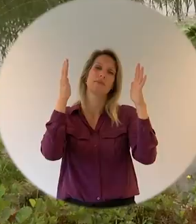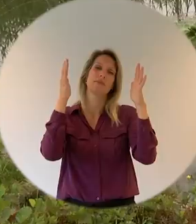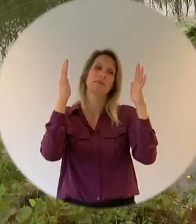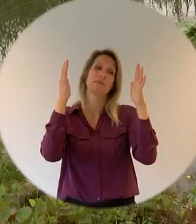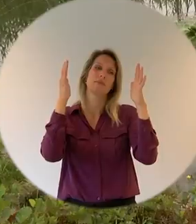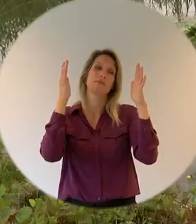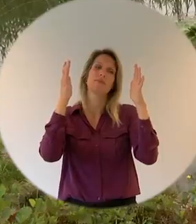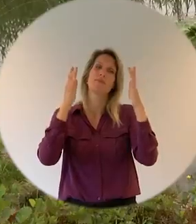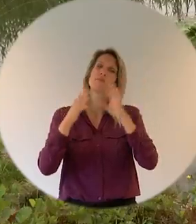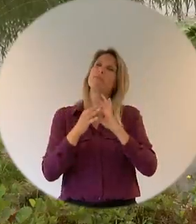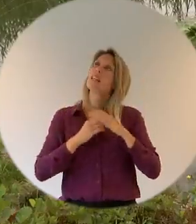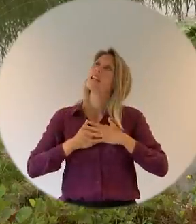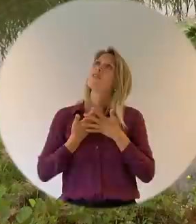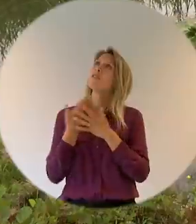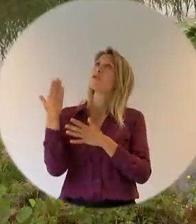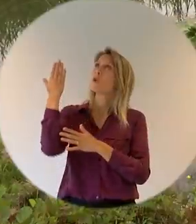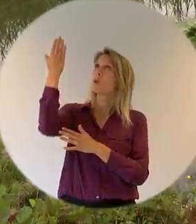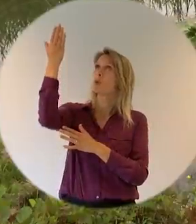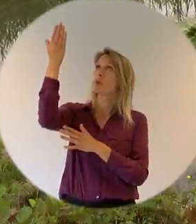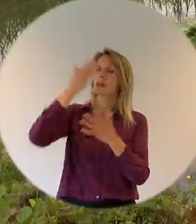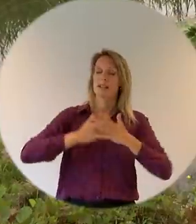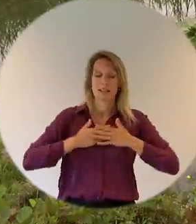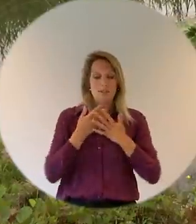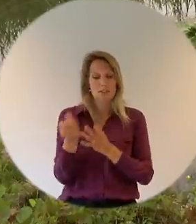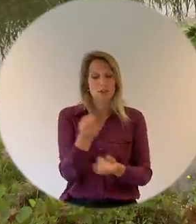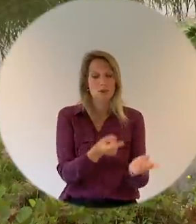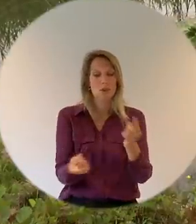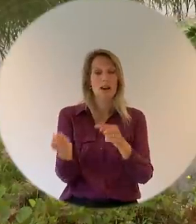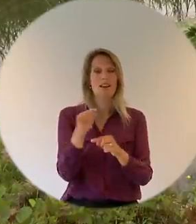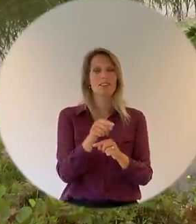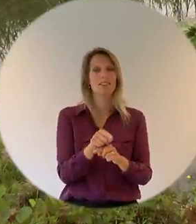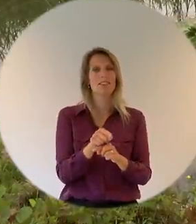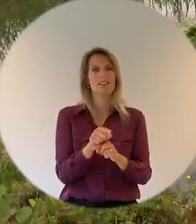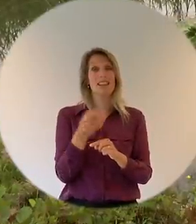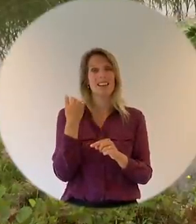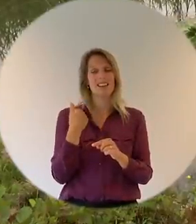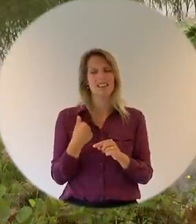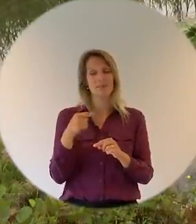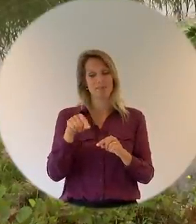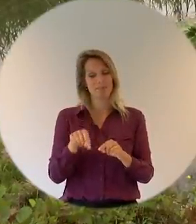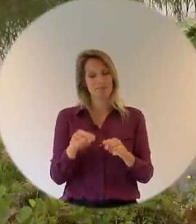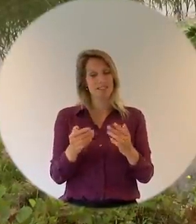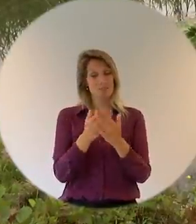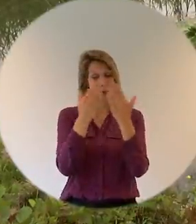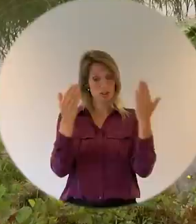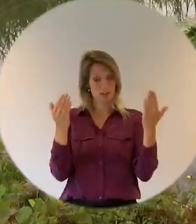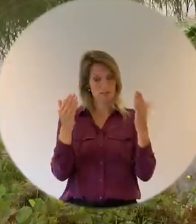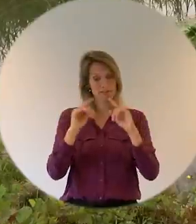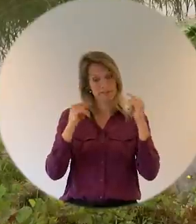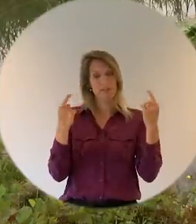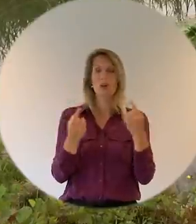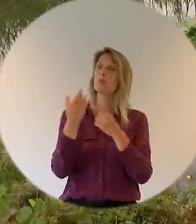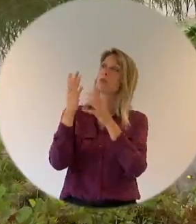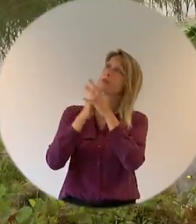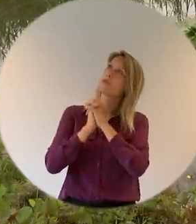In liefde voor u, in liefde tot elkaar. Heer, wij komen vanmorgen ook bij u om te bidden. Te